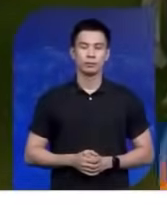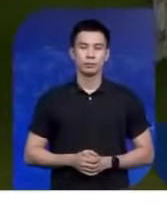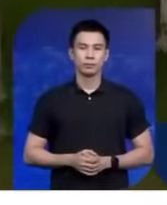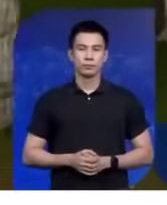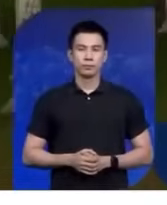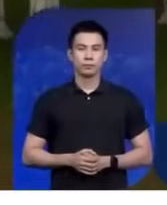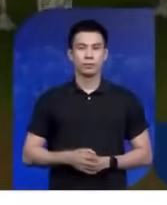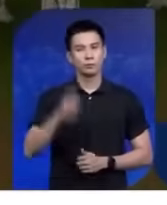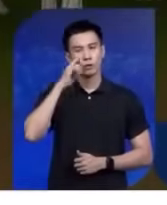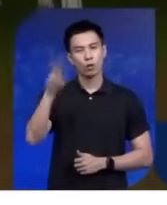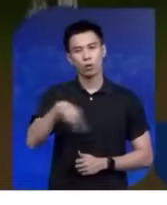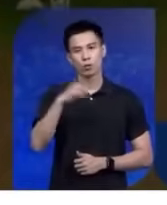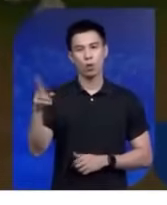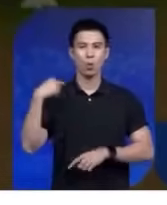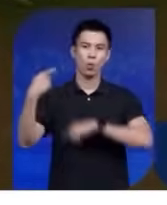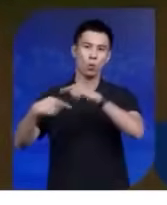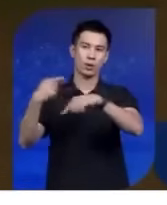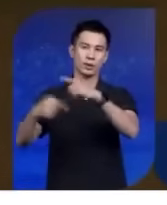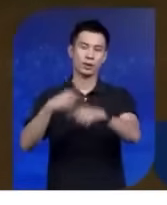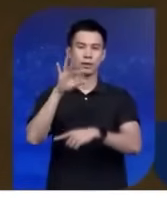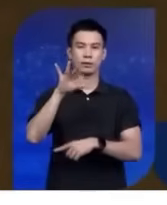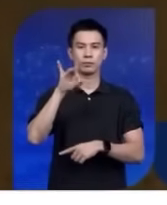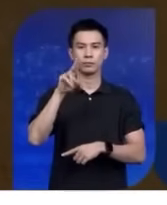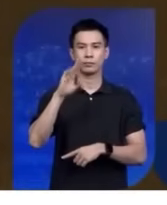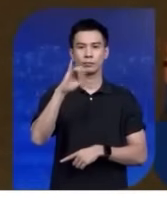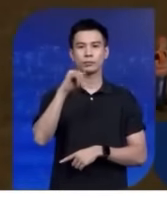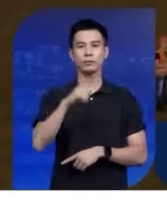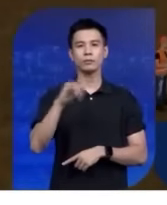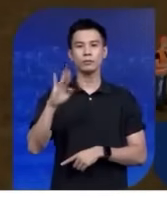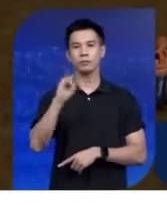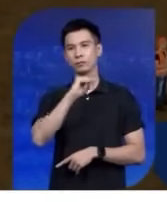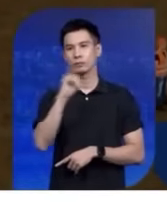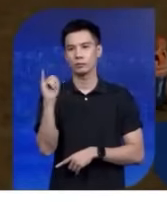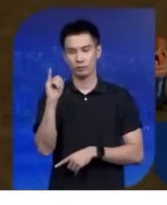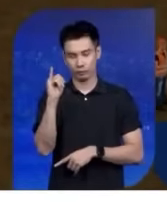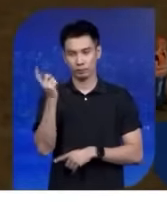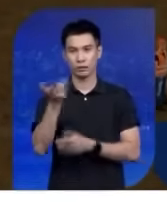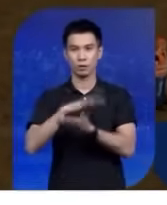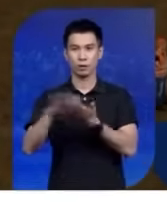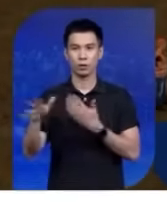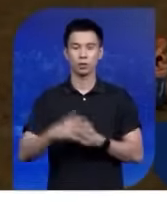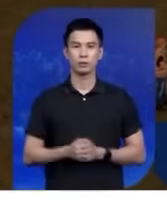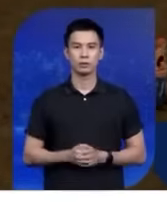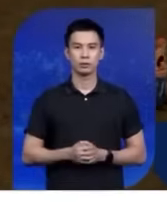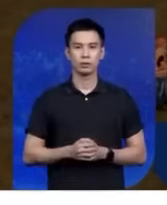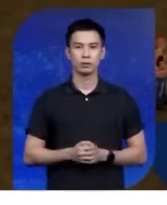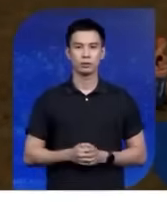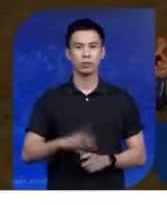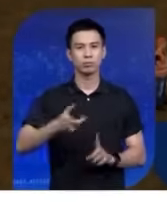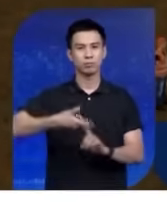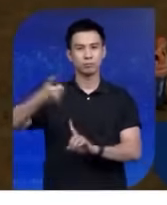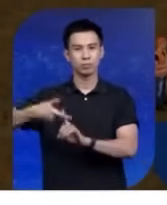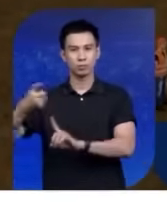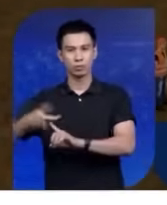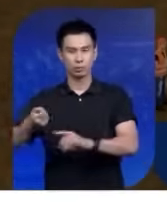nắm rõ được quy trình xử lý thực bì là điều rất quan trọng trong việc phòng chống cháy rừng sau khi phát thực bì và phơi khô bà con vun thành